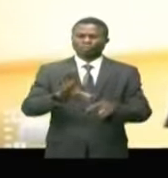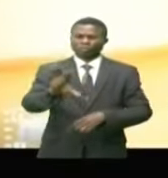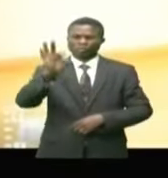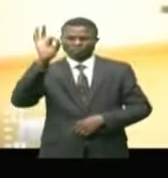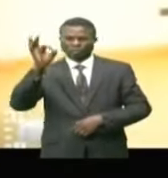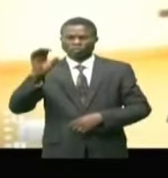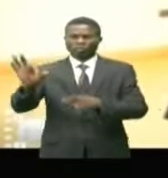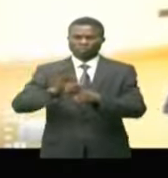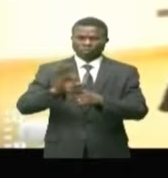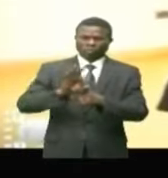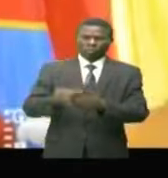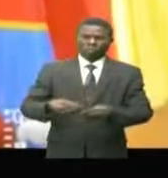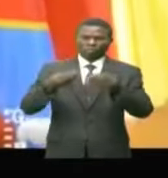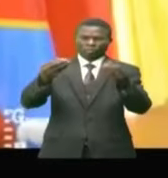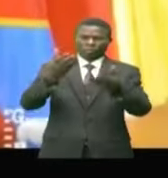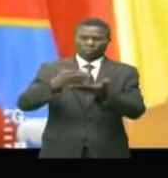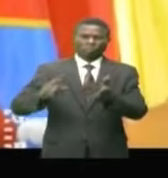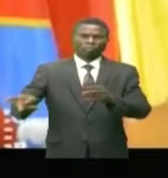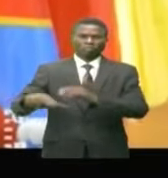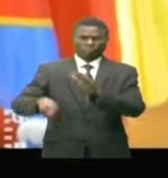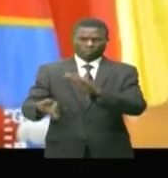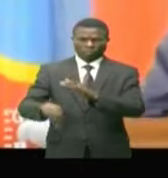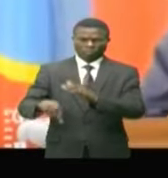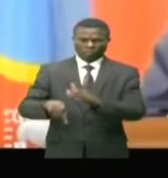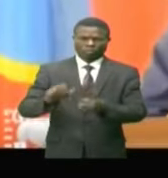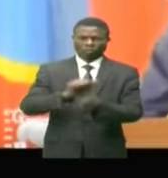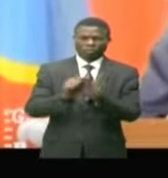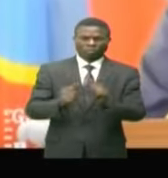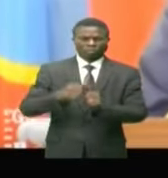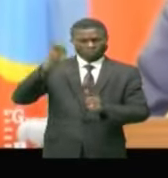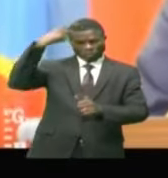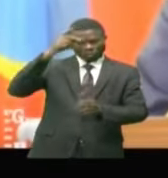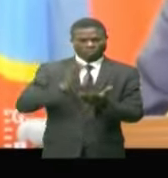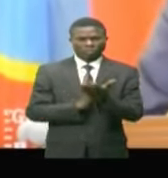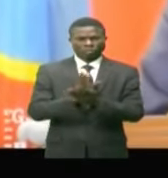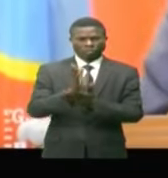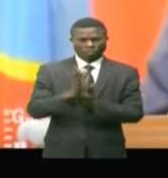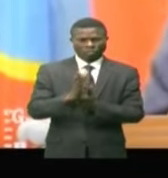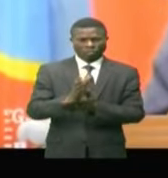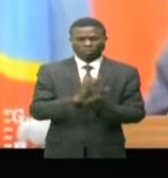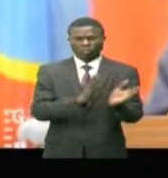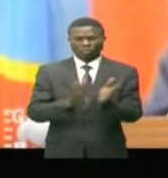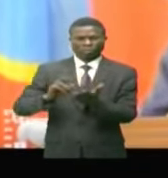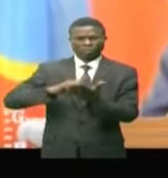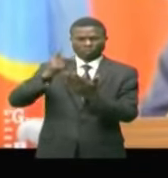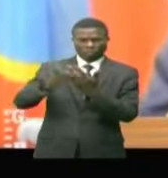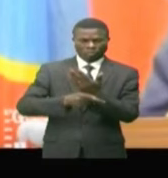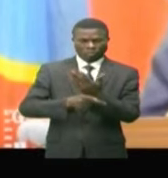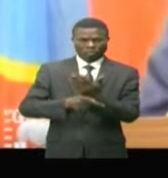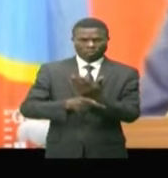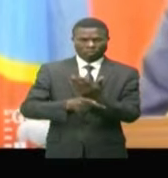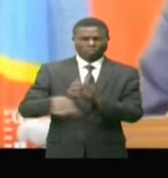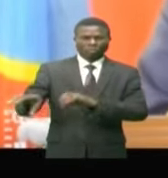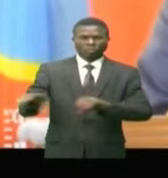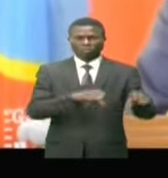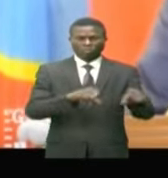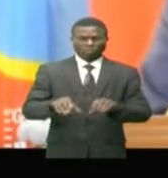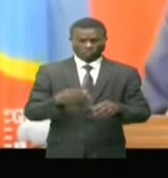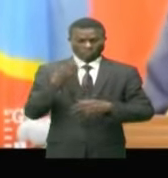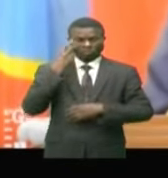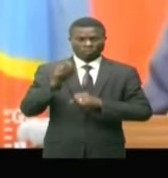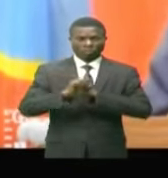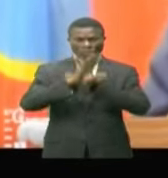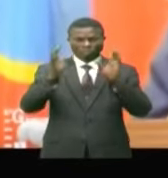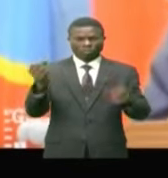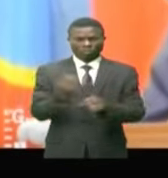pour donner à l'État provincial les moyens de sa politique. Ce programme élaboré à 5 axes dont les actions à impact visible